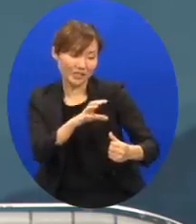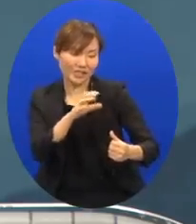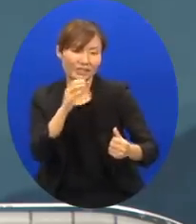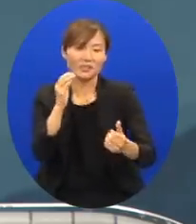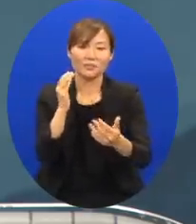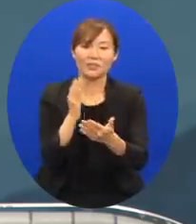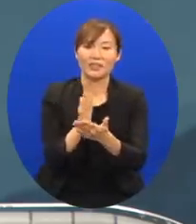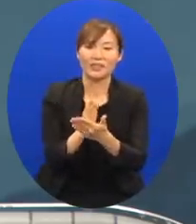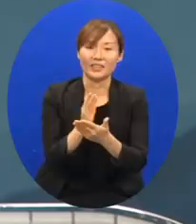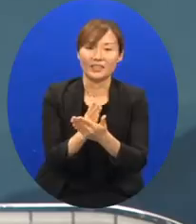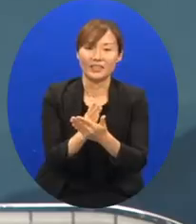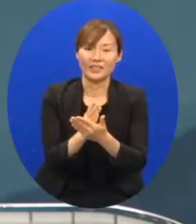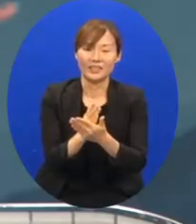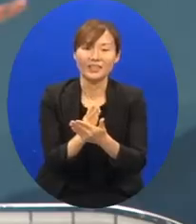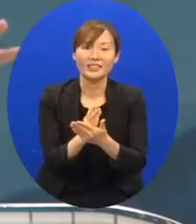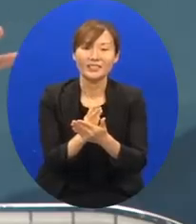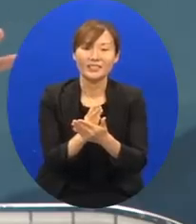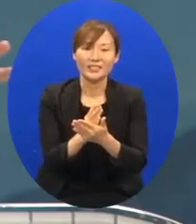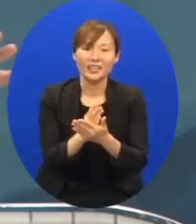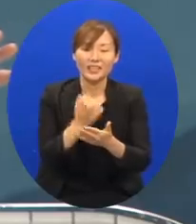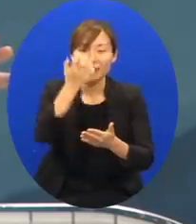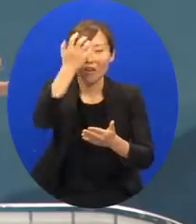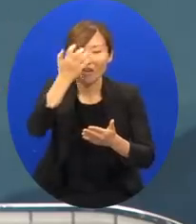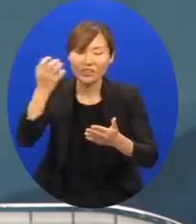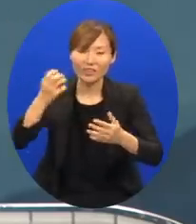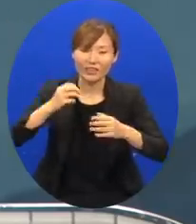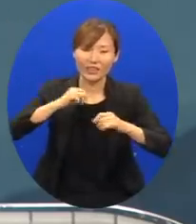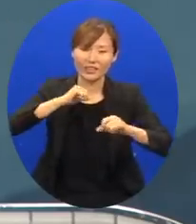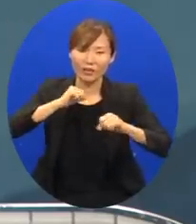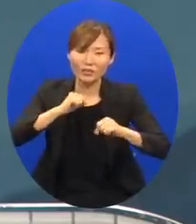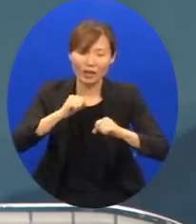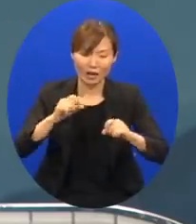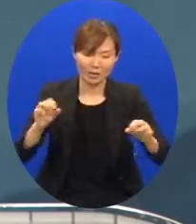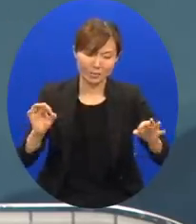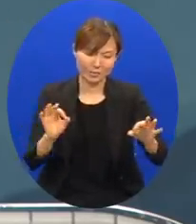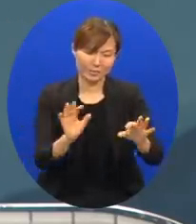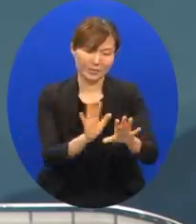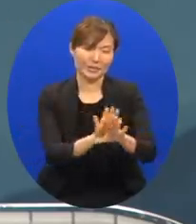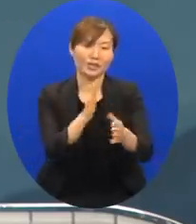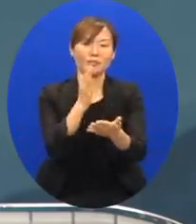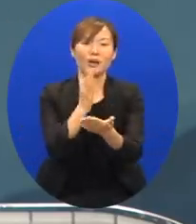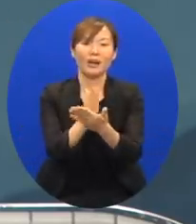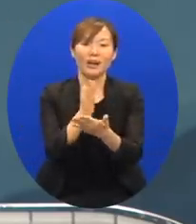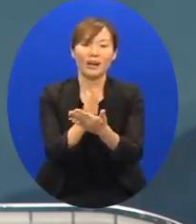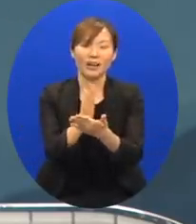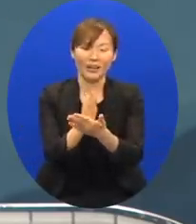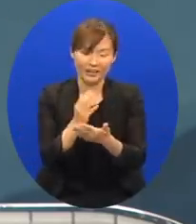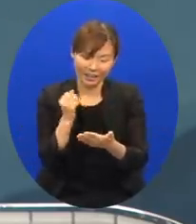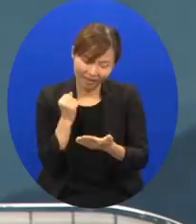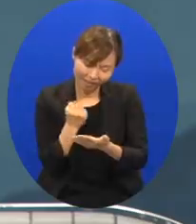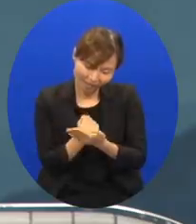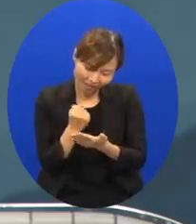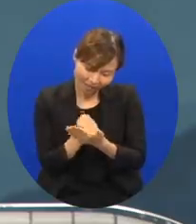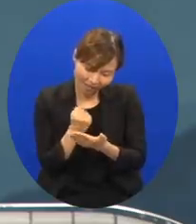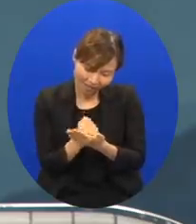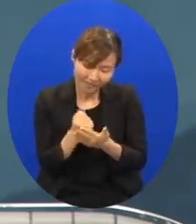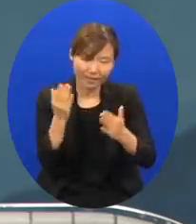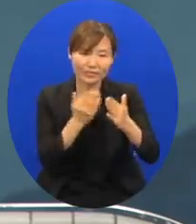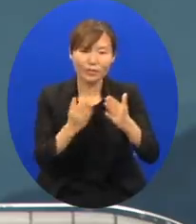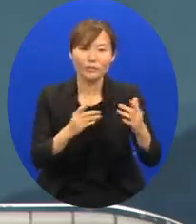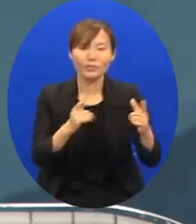성령의 역사가 다 소멸되어 져 버리는 안타까운 성도들이 너무너무 많습니다